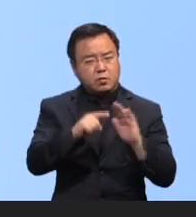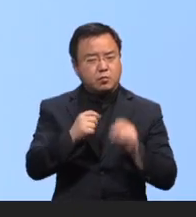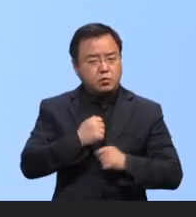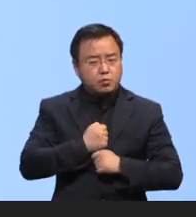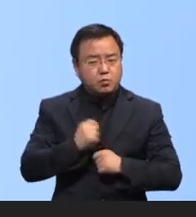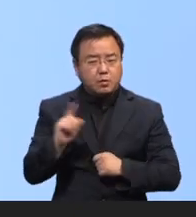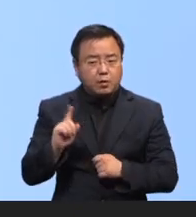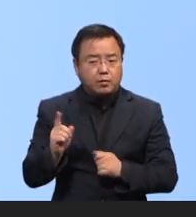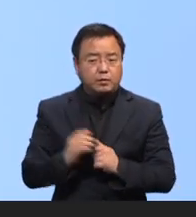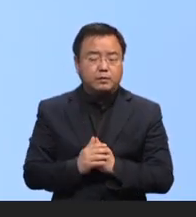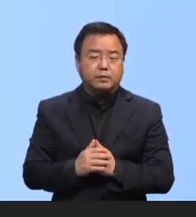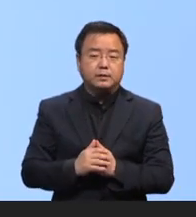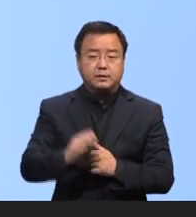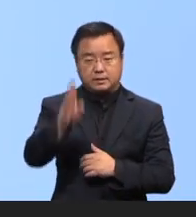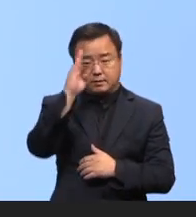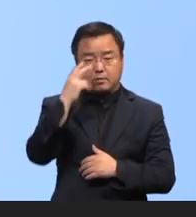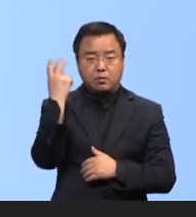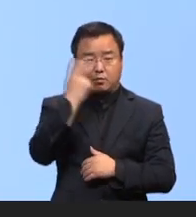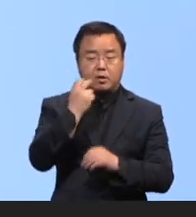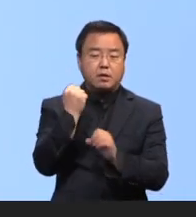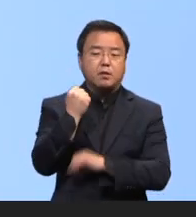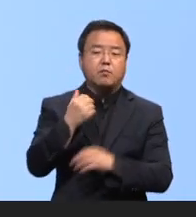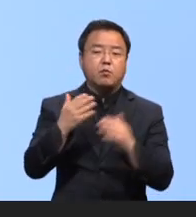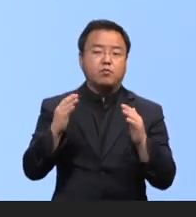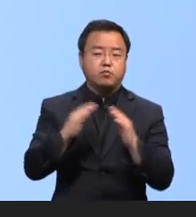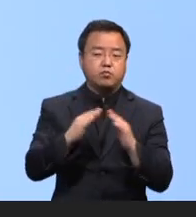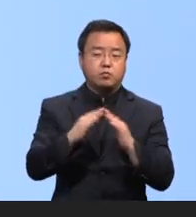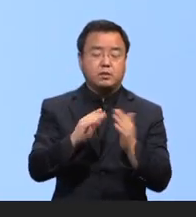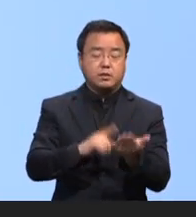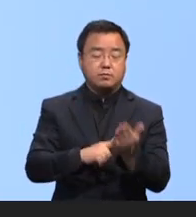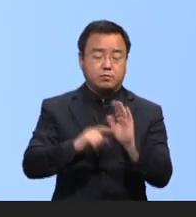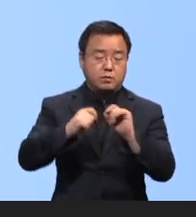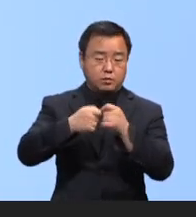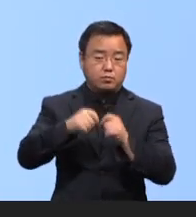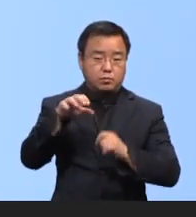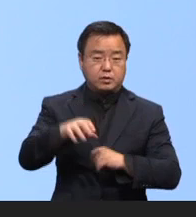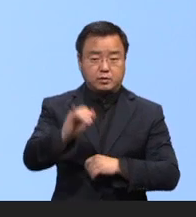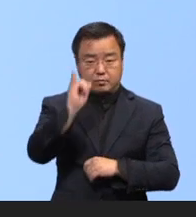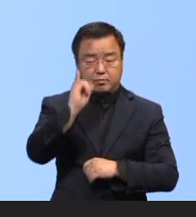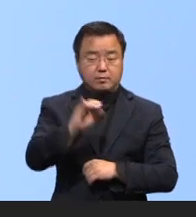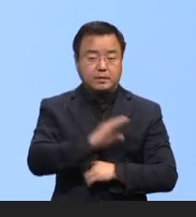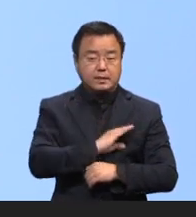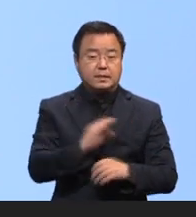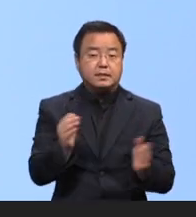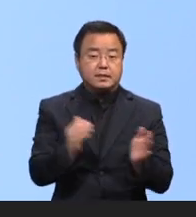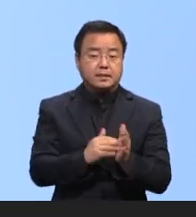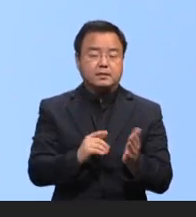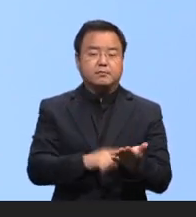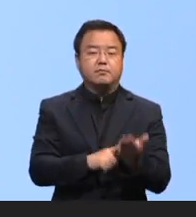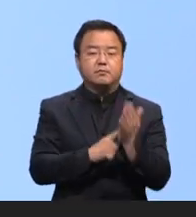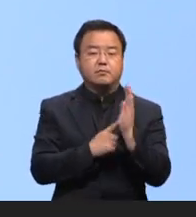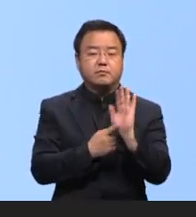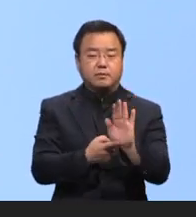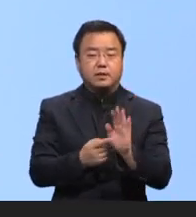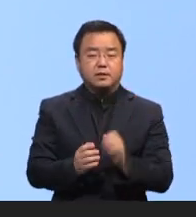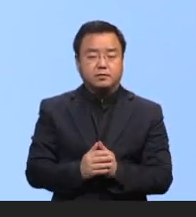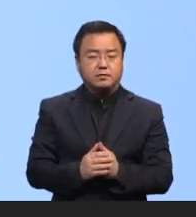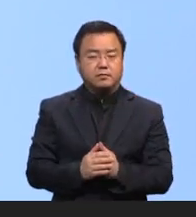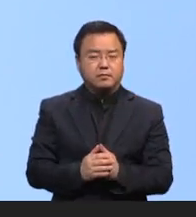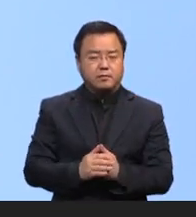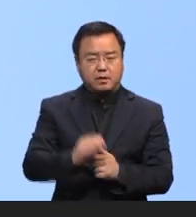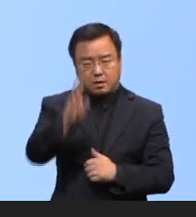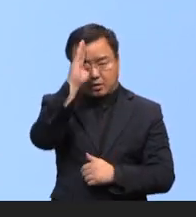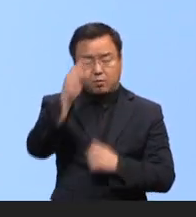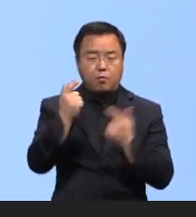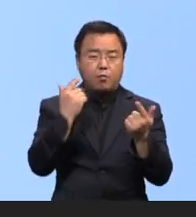질병관리본부가 밝힌 것을 보면 제 구체적인 장소도 있고 어떤 것은 이제 4 5명까지 공개가 됐는데요 어 확장자 내 사람이 지금까지